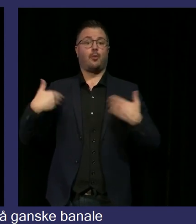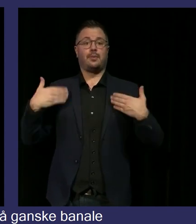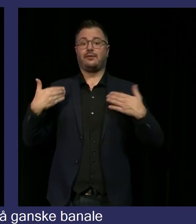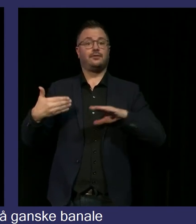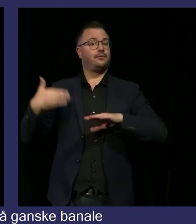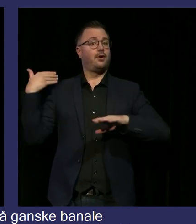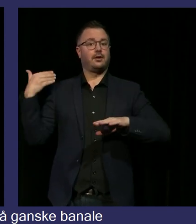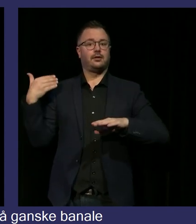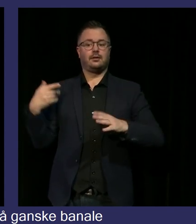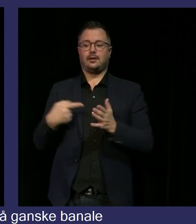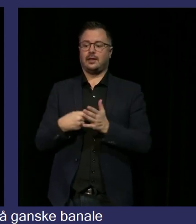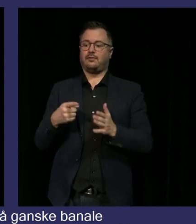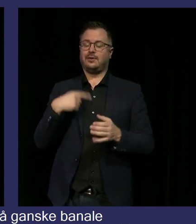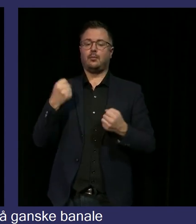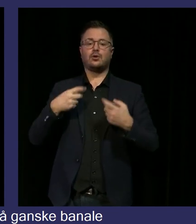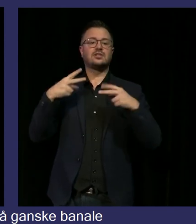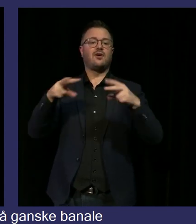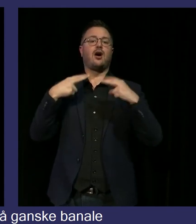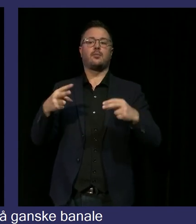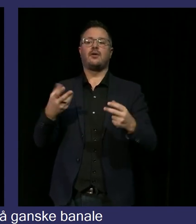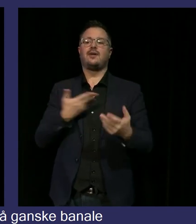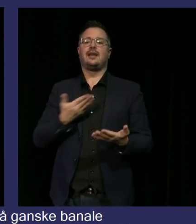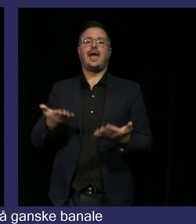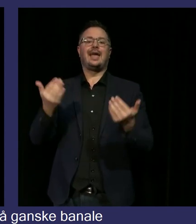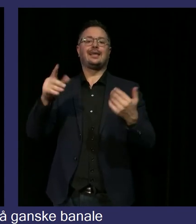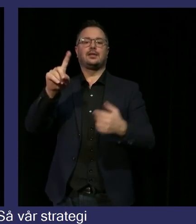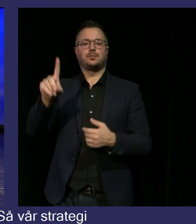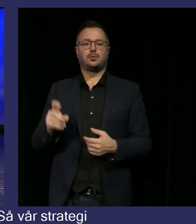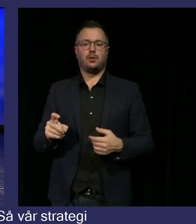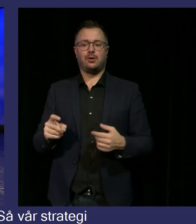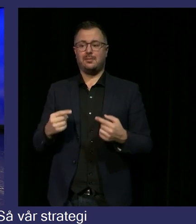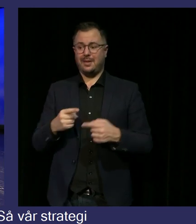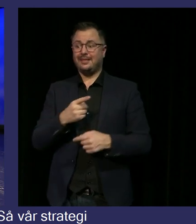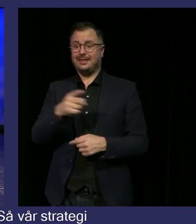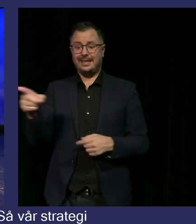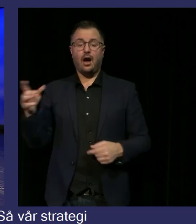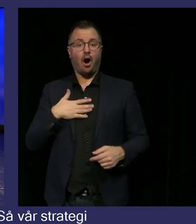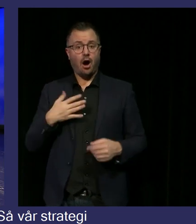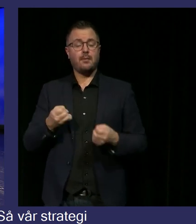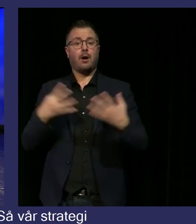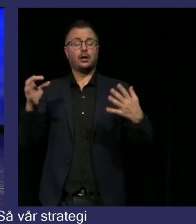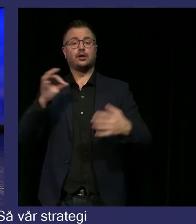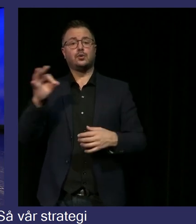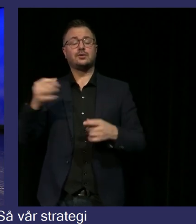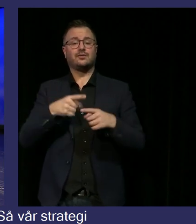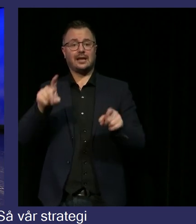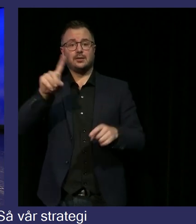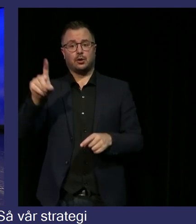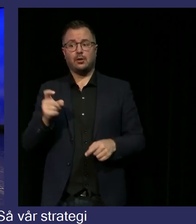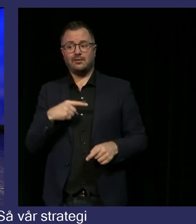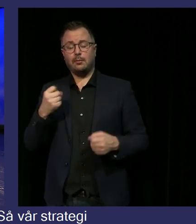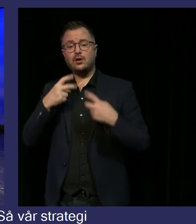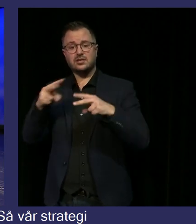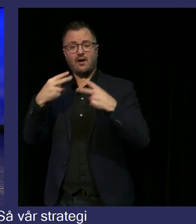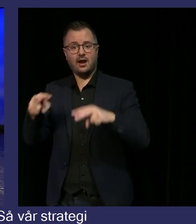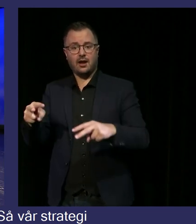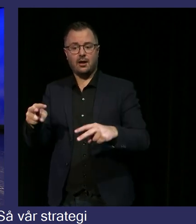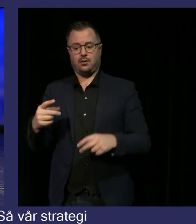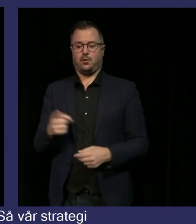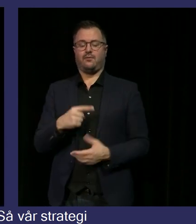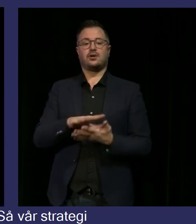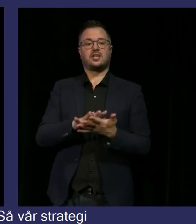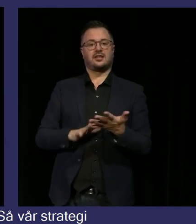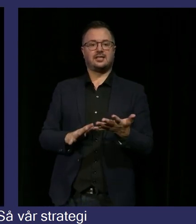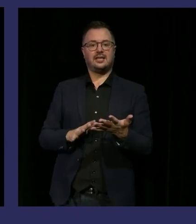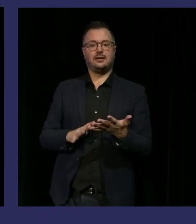på ganske banale spørsmål, men spørsmål som veldig mange tusen mennesker hadde for rett og slett å ta ned det presset. Så vår strategi har jo vært å hele